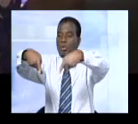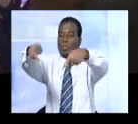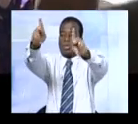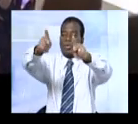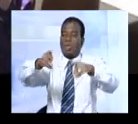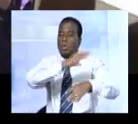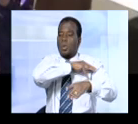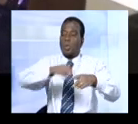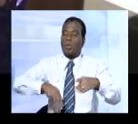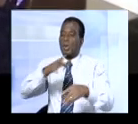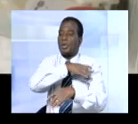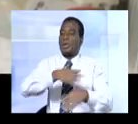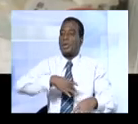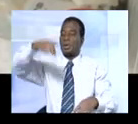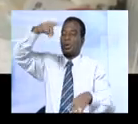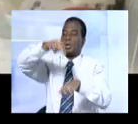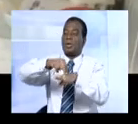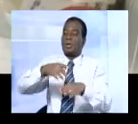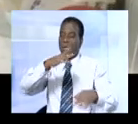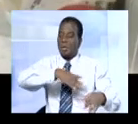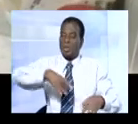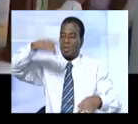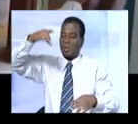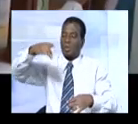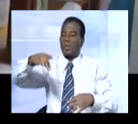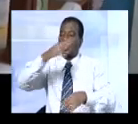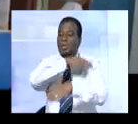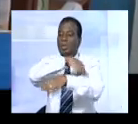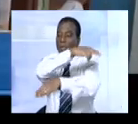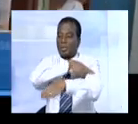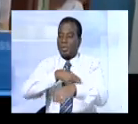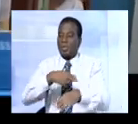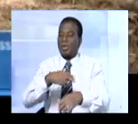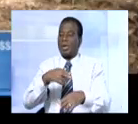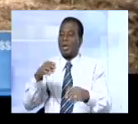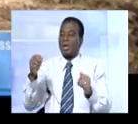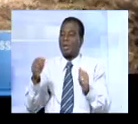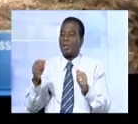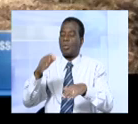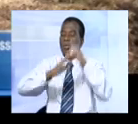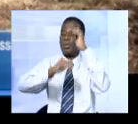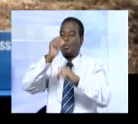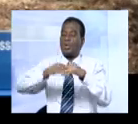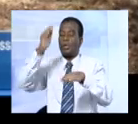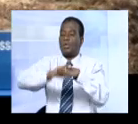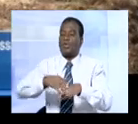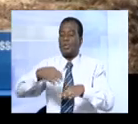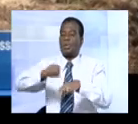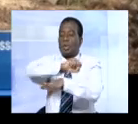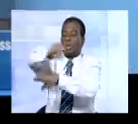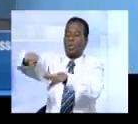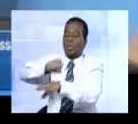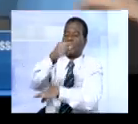Dubo Nicolas et à sa délégation d'apprécier le centre de santé. Un centre de santé construit sur une superficie de